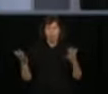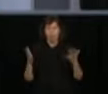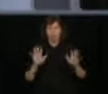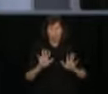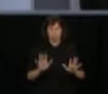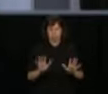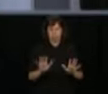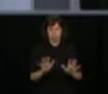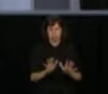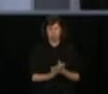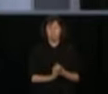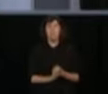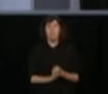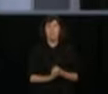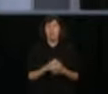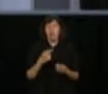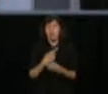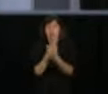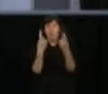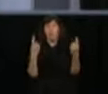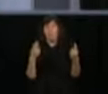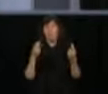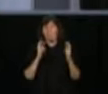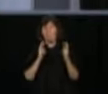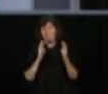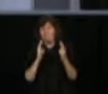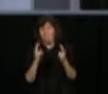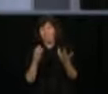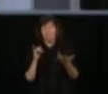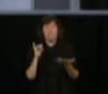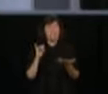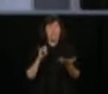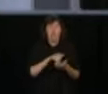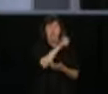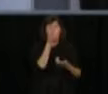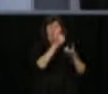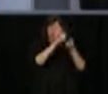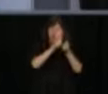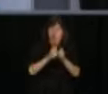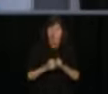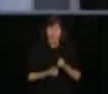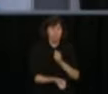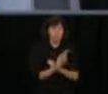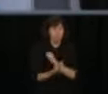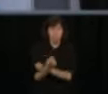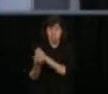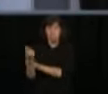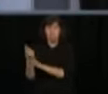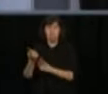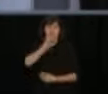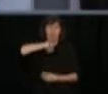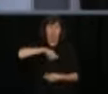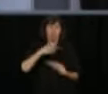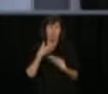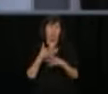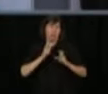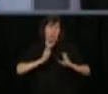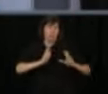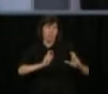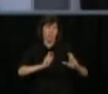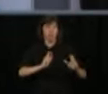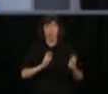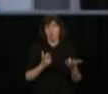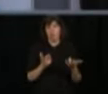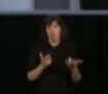que les souches qui vont apparaître vont être apparentées. Mais on a déjà des questions. Est-ce qu'on nécessite une troisième dose pour